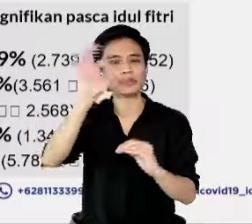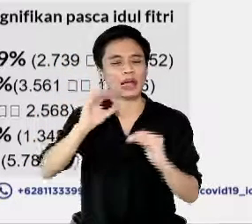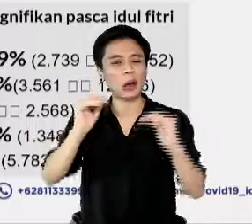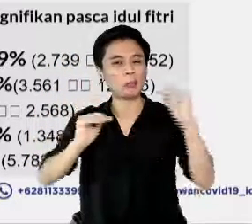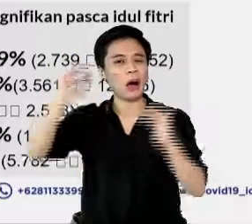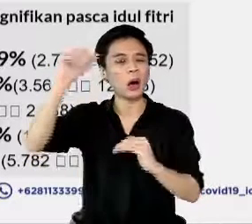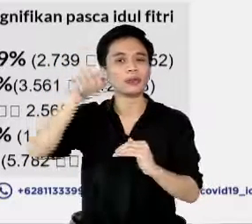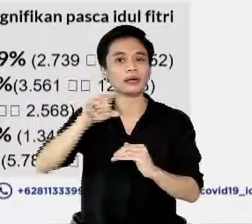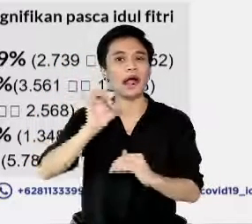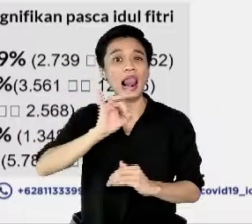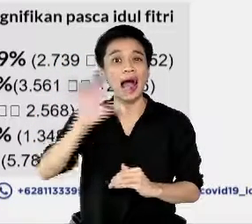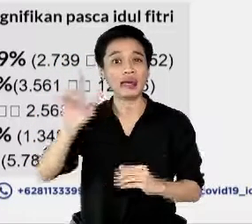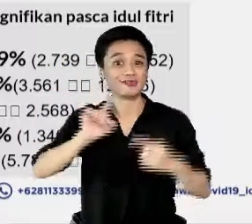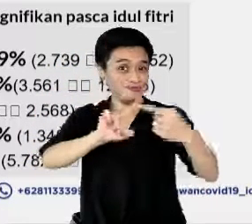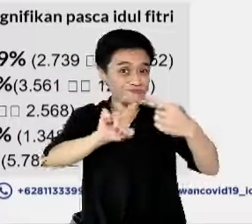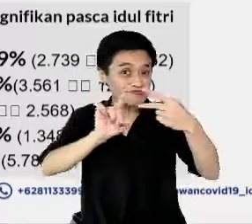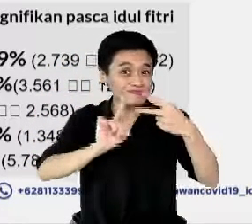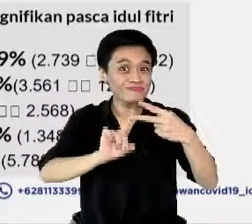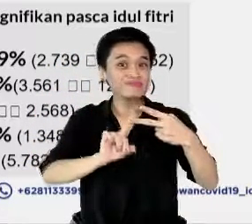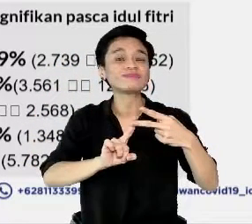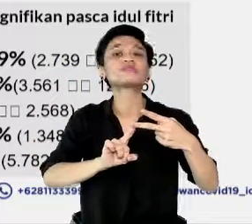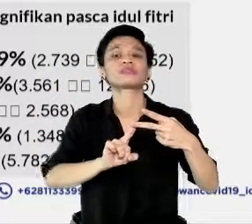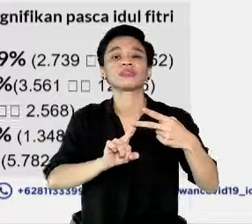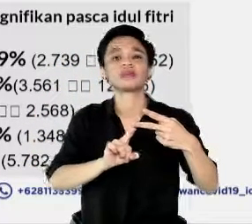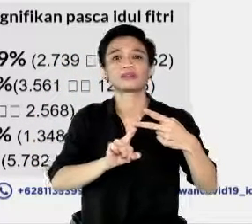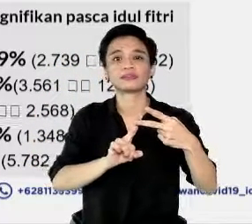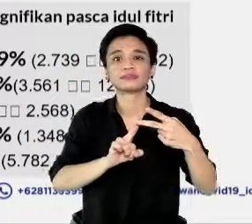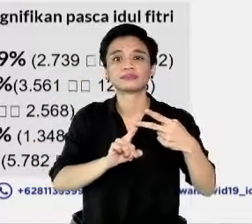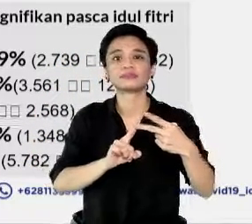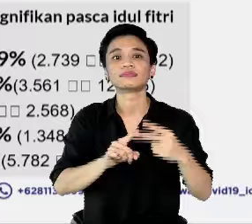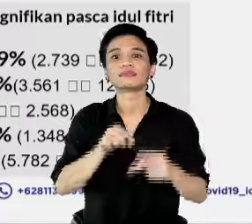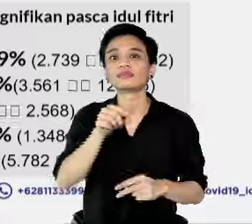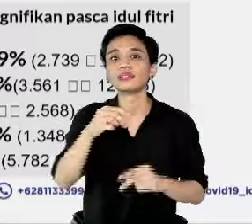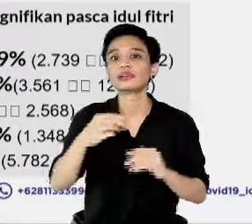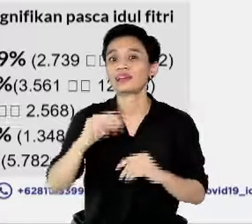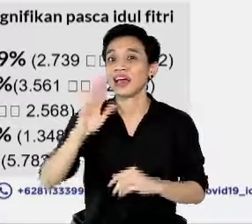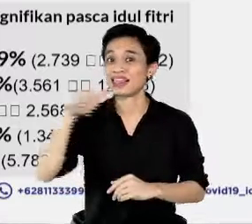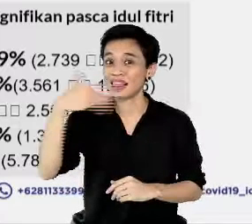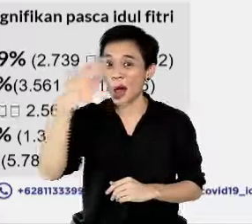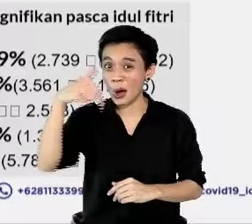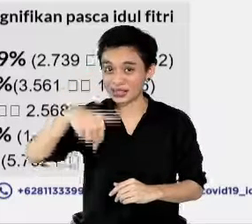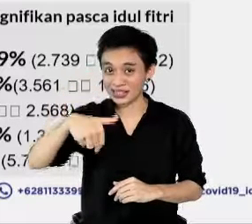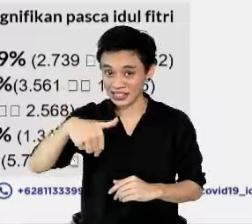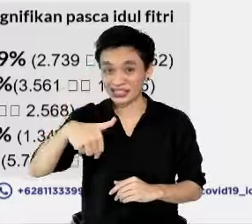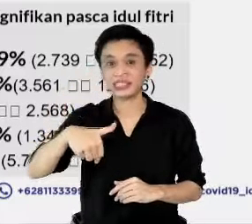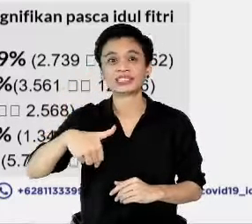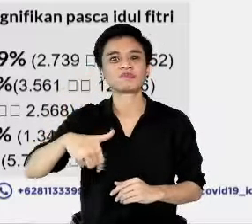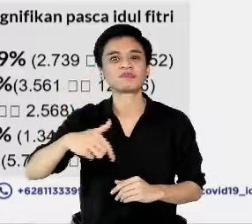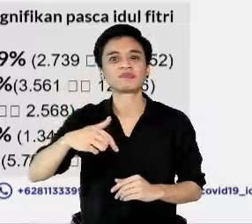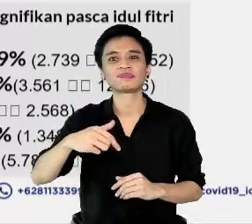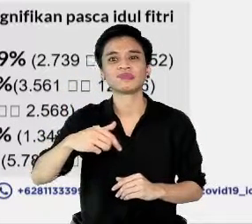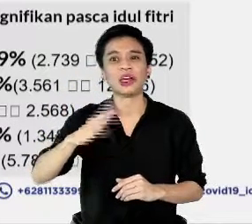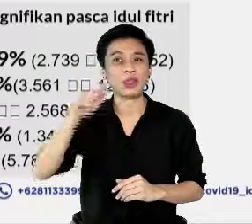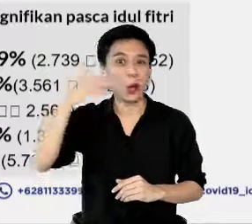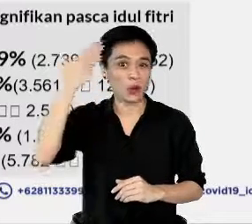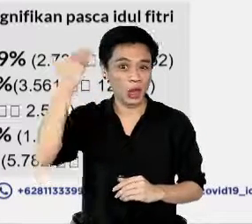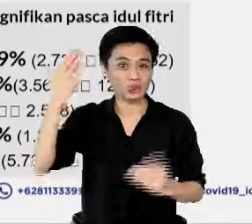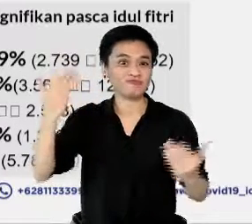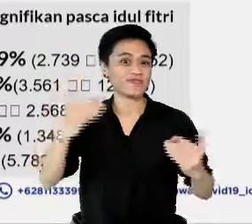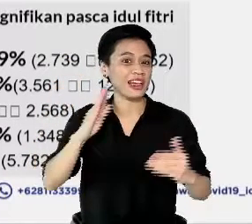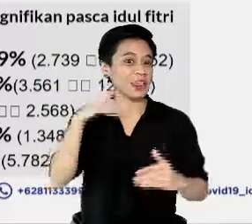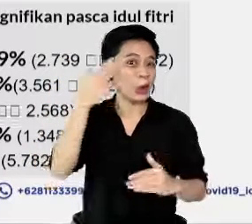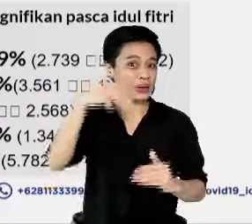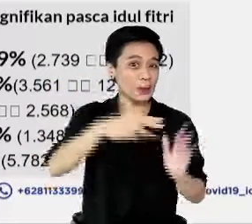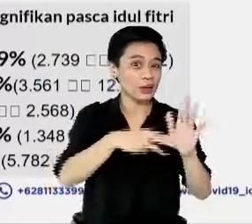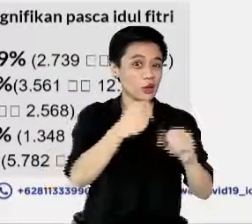kemudian pembelajaran yang kedua adalah Jika dilihat pada minggu ke-4 tahun ini dibandingkan Minggu ke-4 tahun lalu